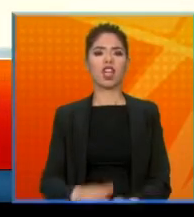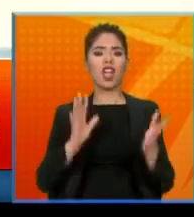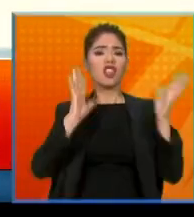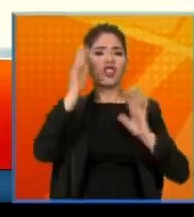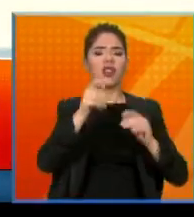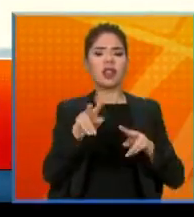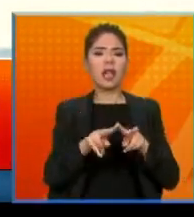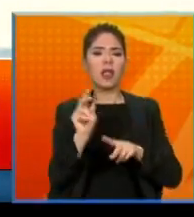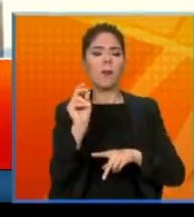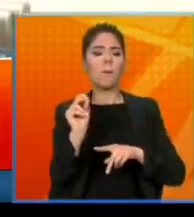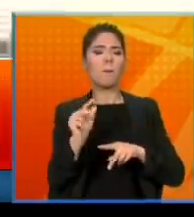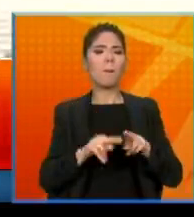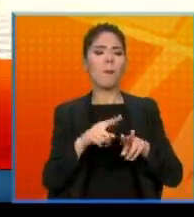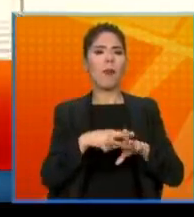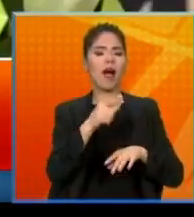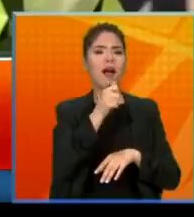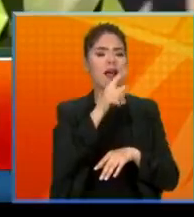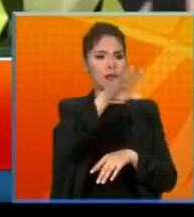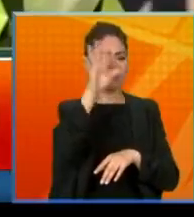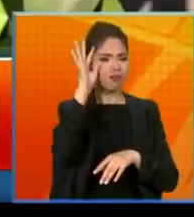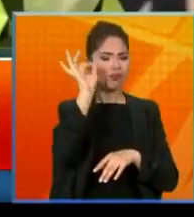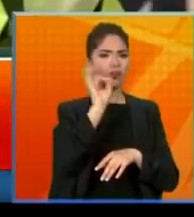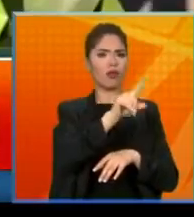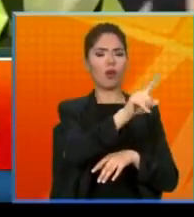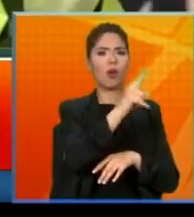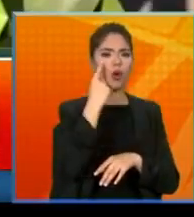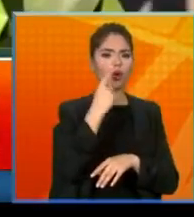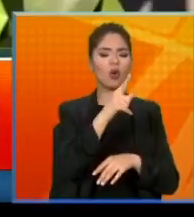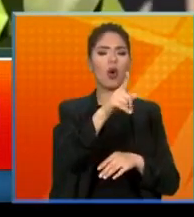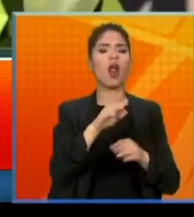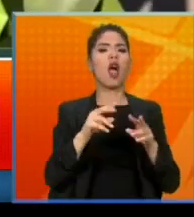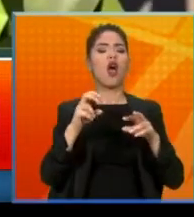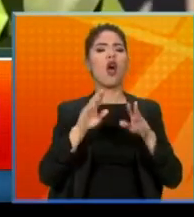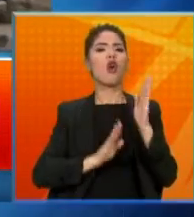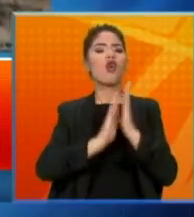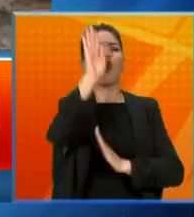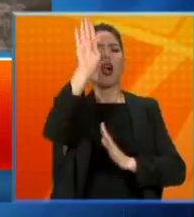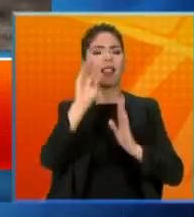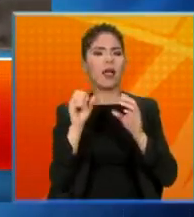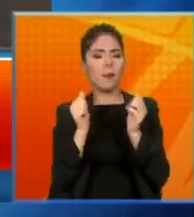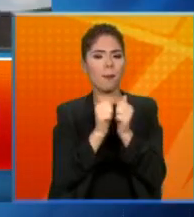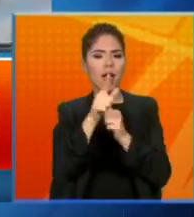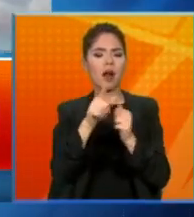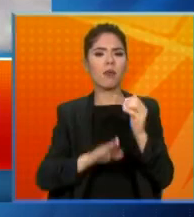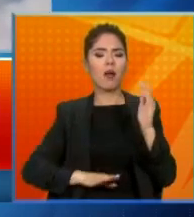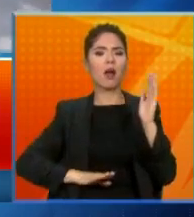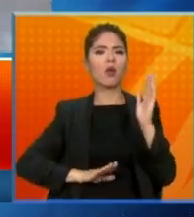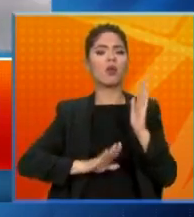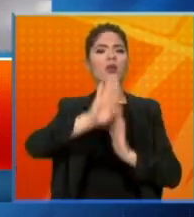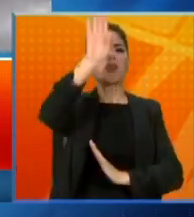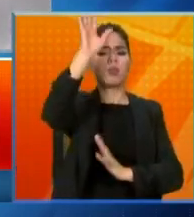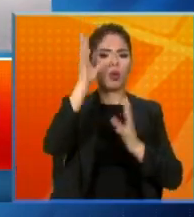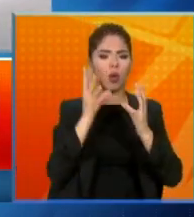Çılgın Mike lakaplı Amerikalı mucit garajında yaptığı roketle gökyüzüne havalandı. Ancak deney daha en başından hatalı